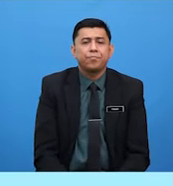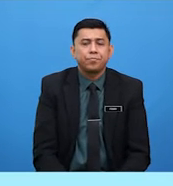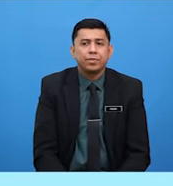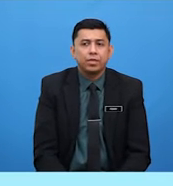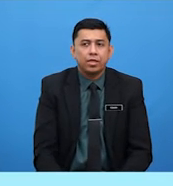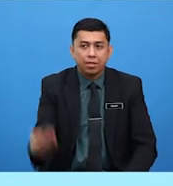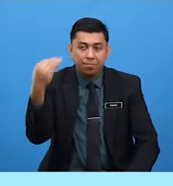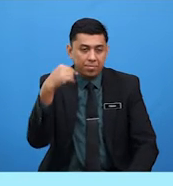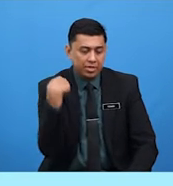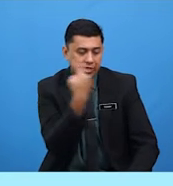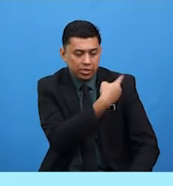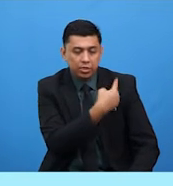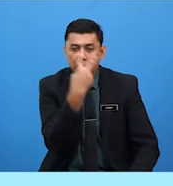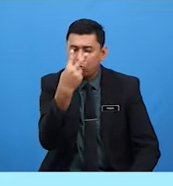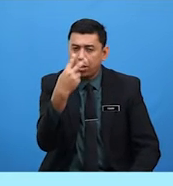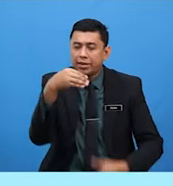Mari kita lihat pula keadaan cecair.